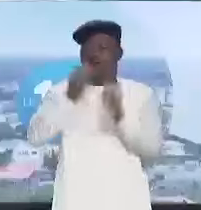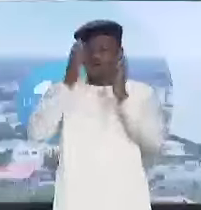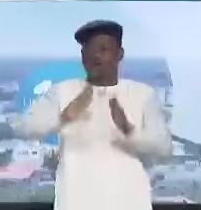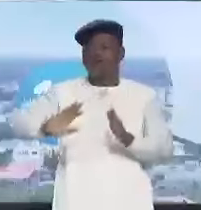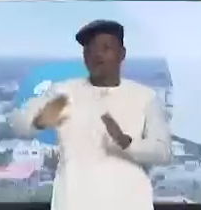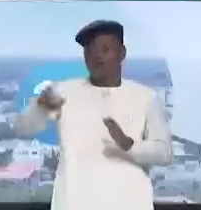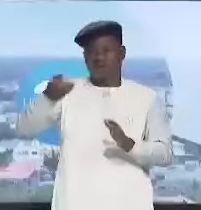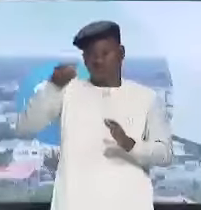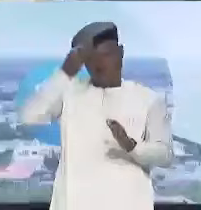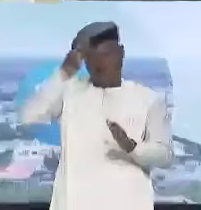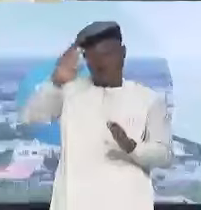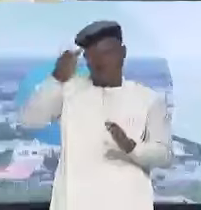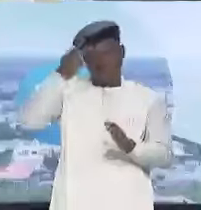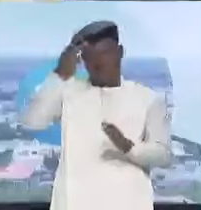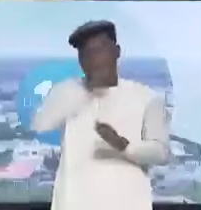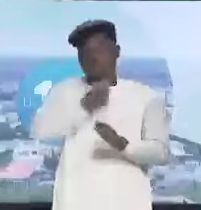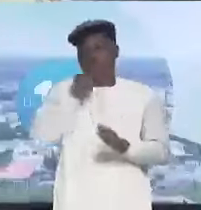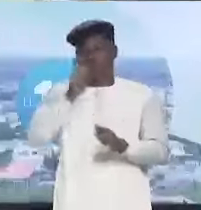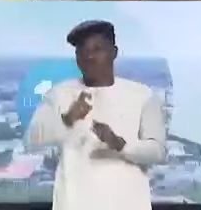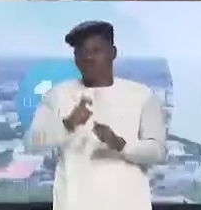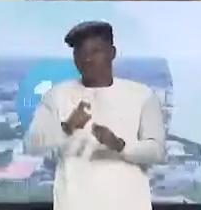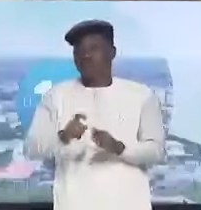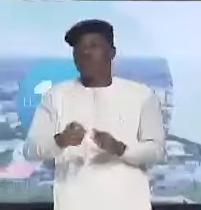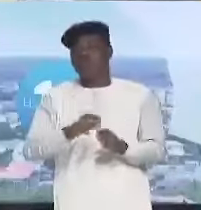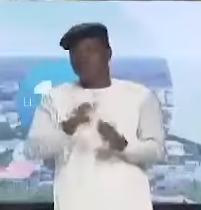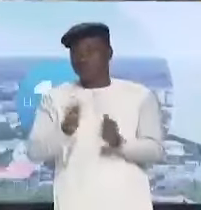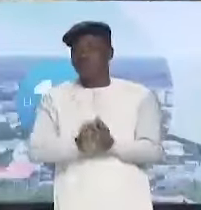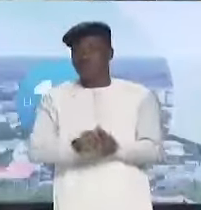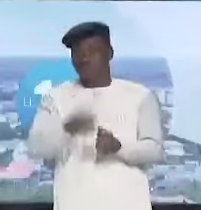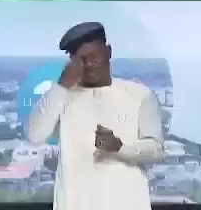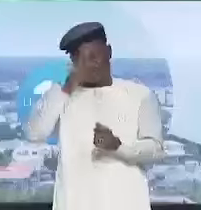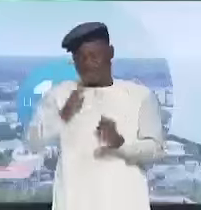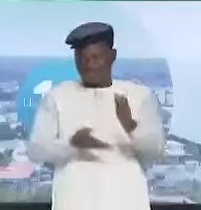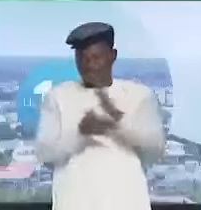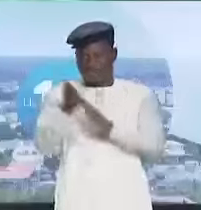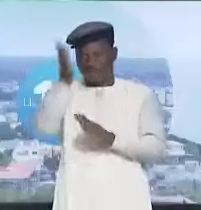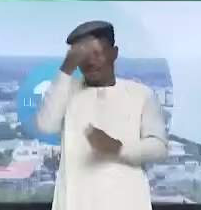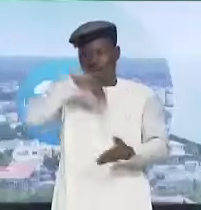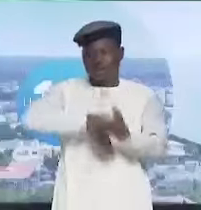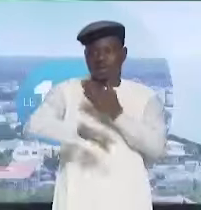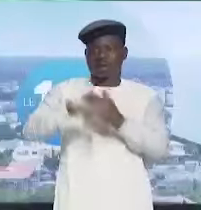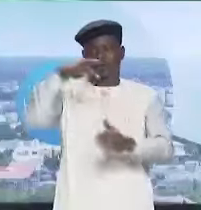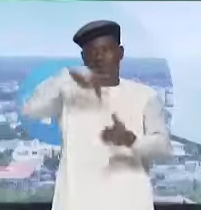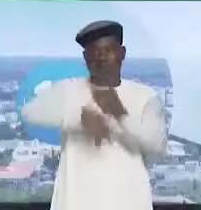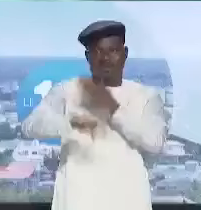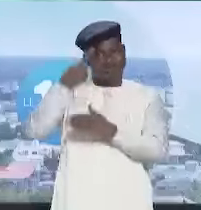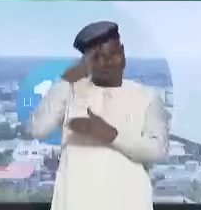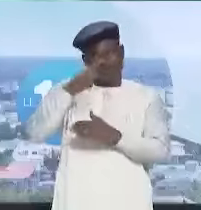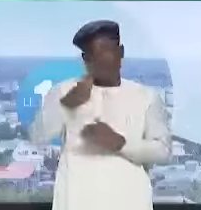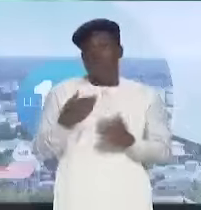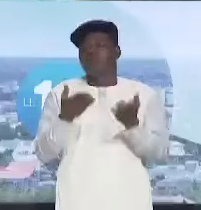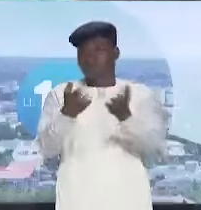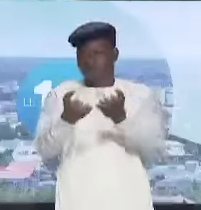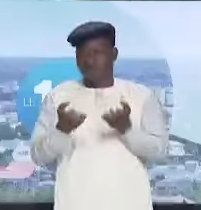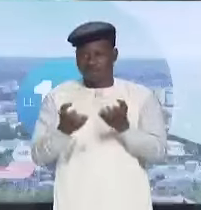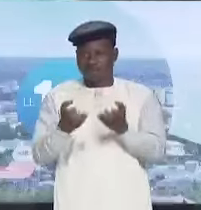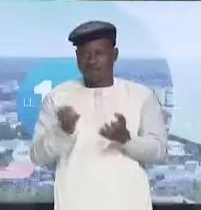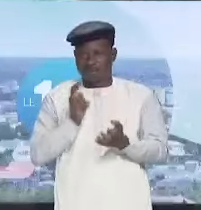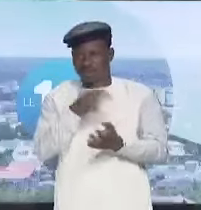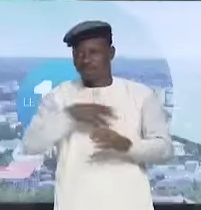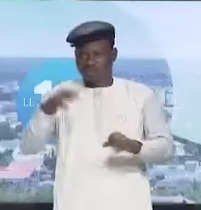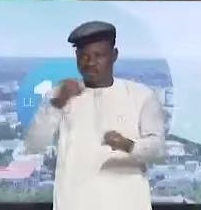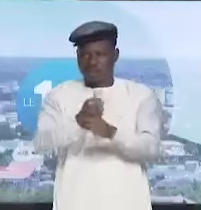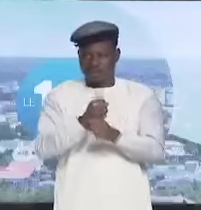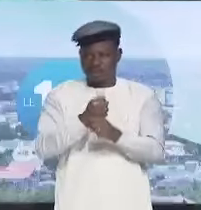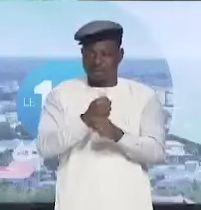du folklore, il faut donc une raison valable au forgeron d'aller au puits. Et pour les besoins d'image, nous prenons la